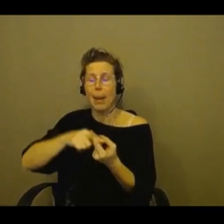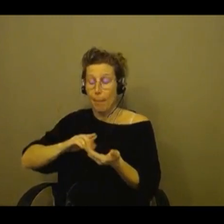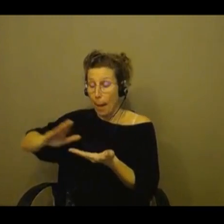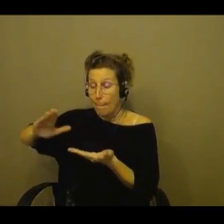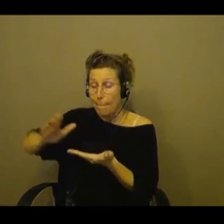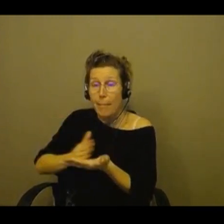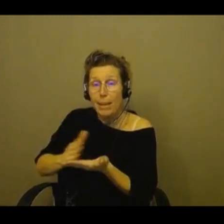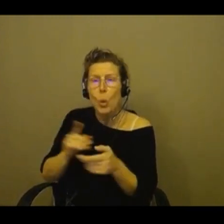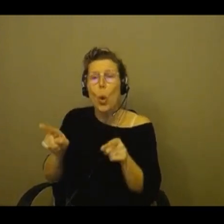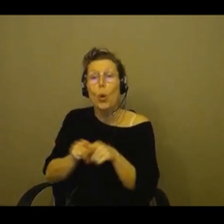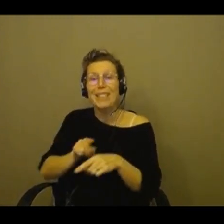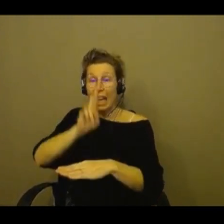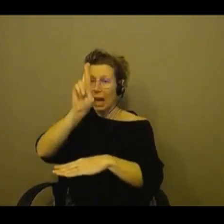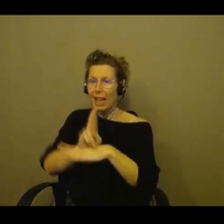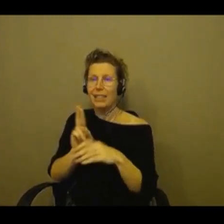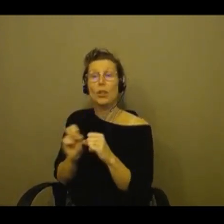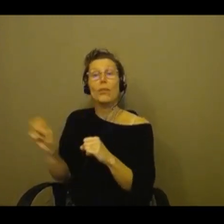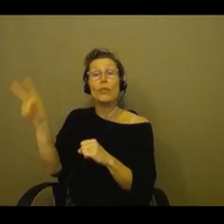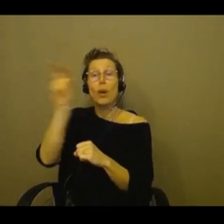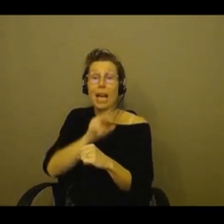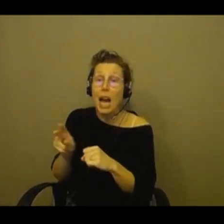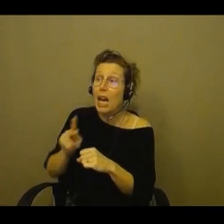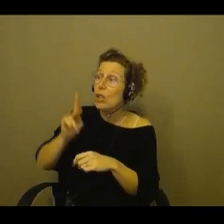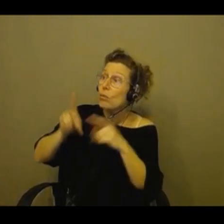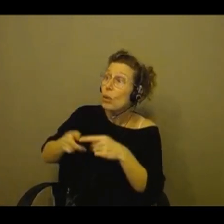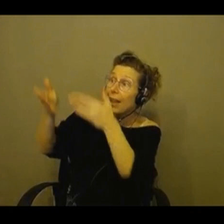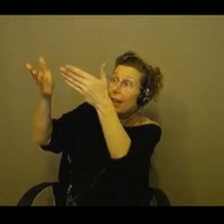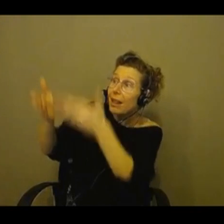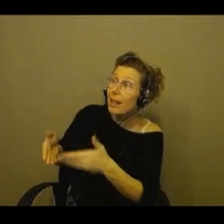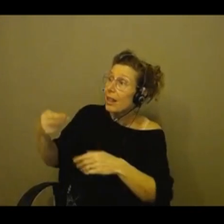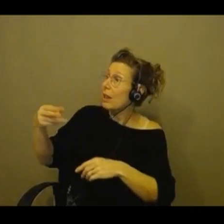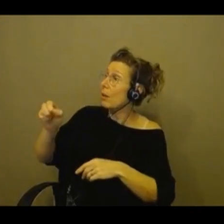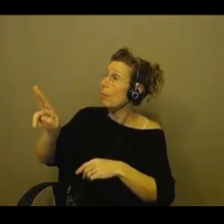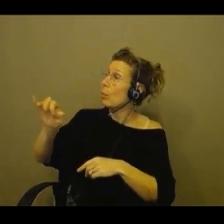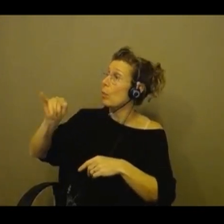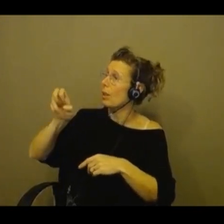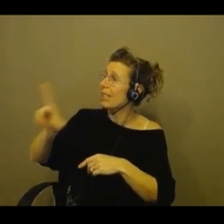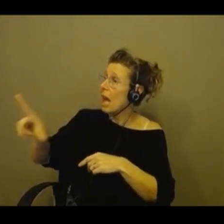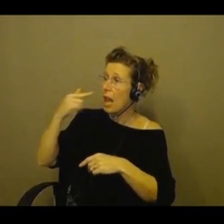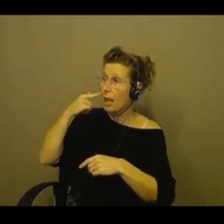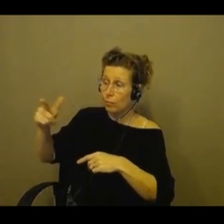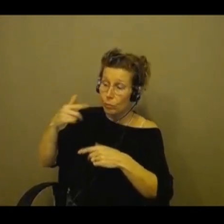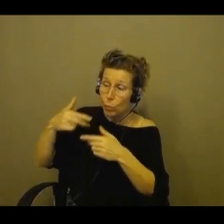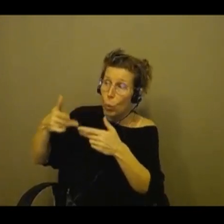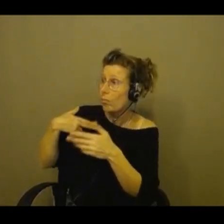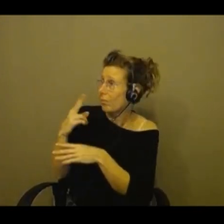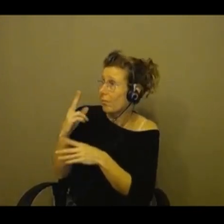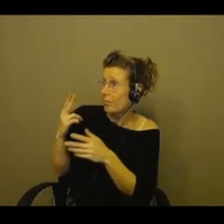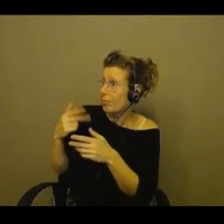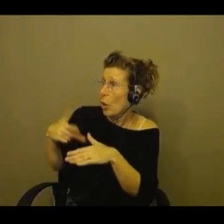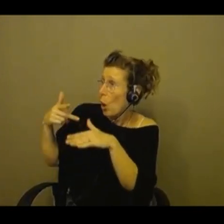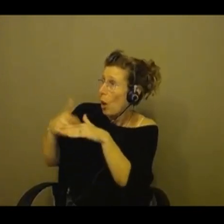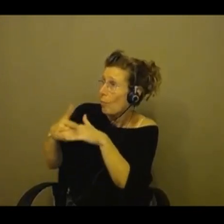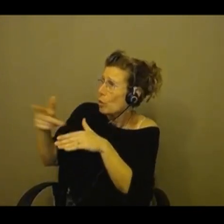aujourd'hui, Muriel, peut-être, justement, pour commencer, comment l'État fait-il pour essayer de rendre